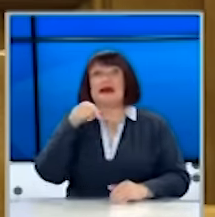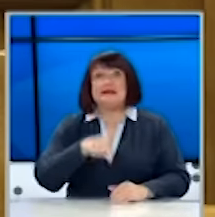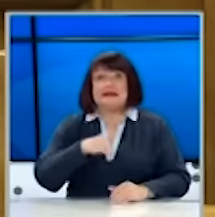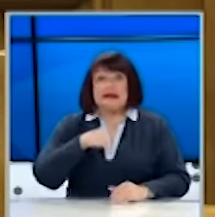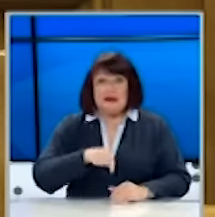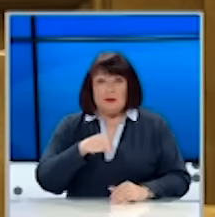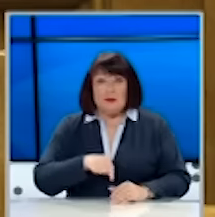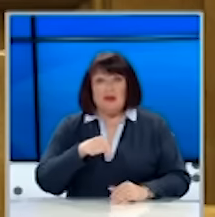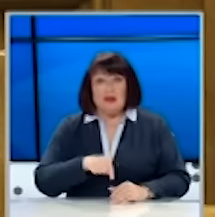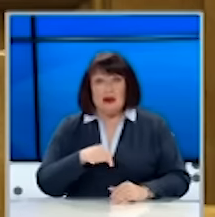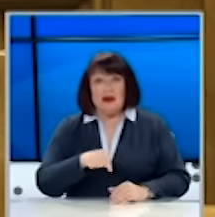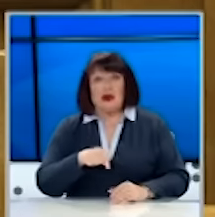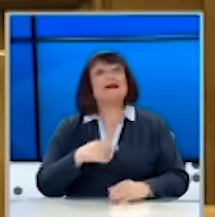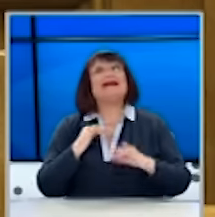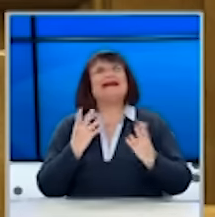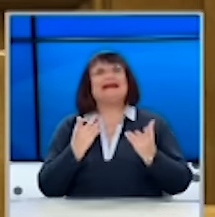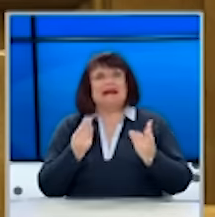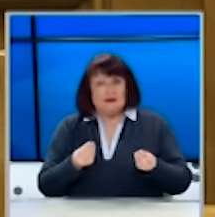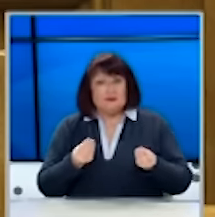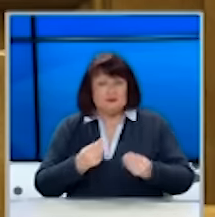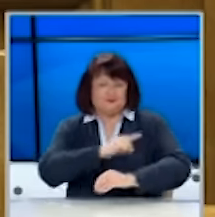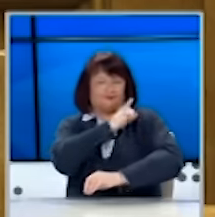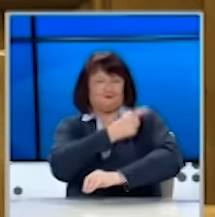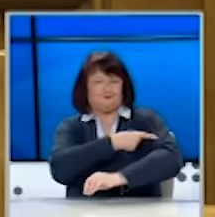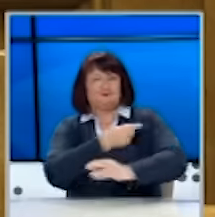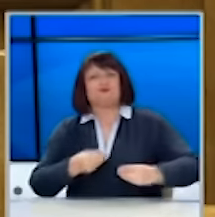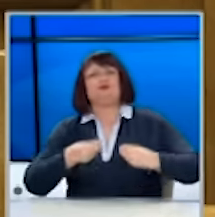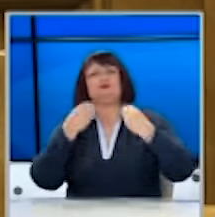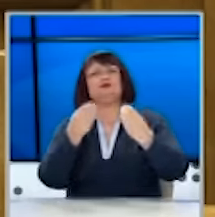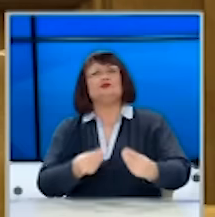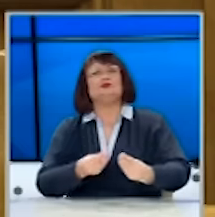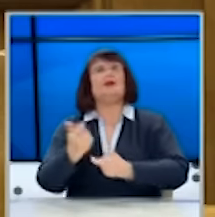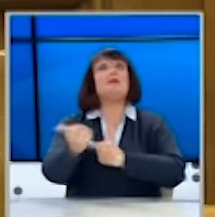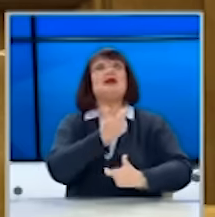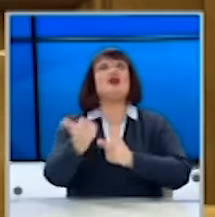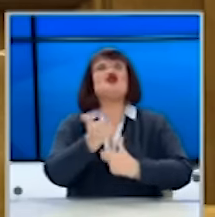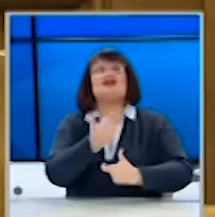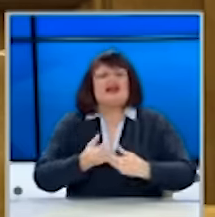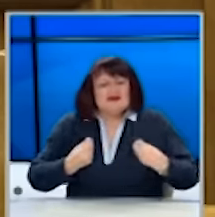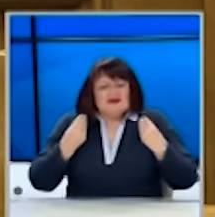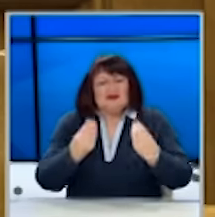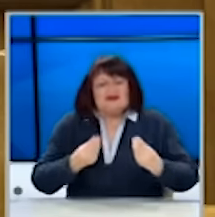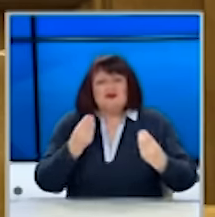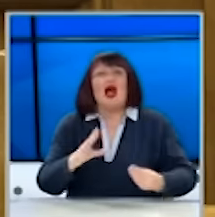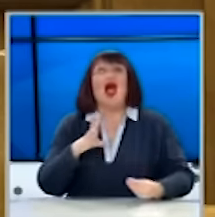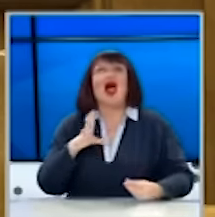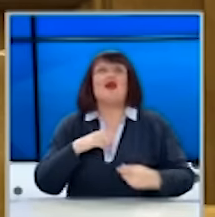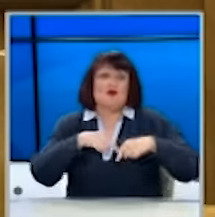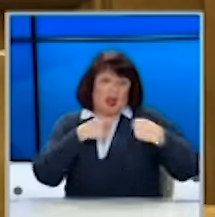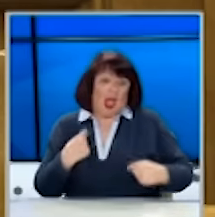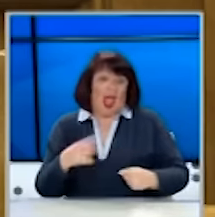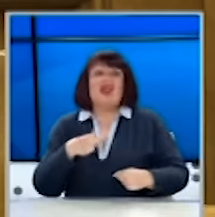το μεγαλείο της προσφοράς και της δύναμης τόσο των πυροσβεστών μας, όσο και των κατοίκων, των